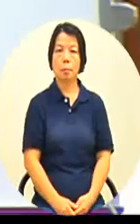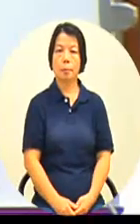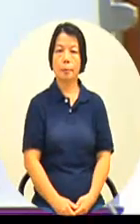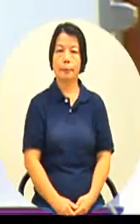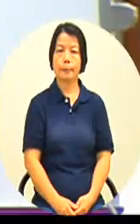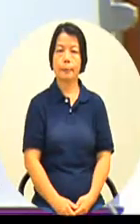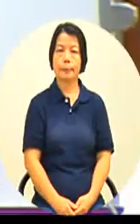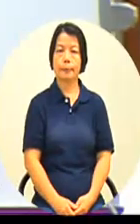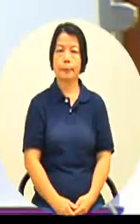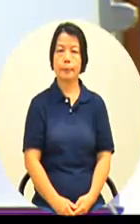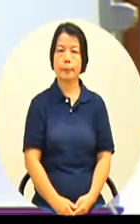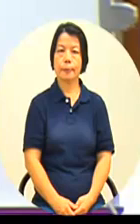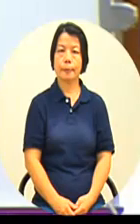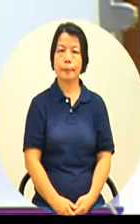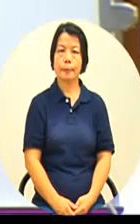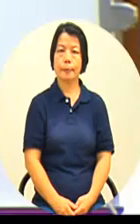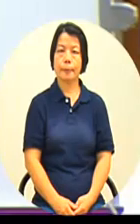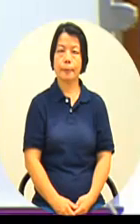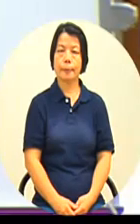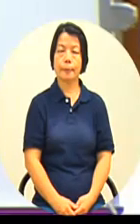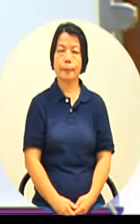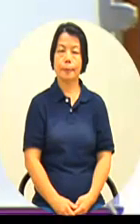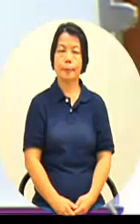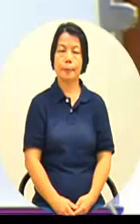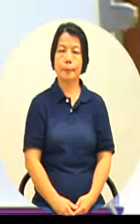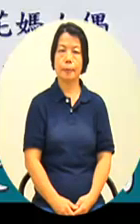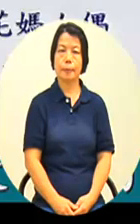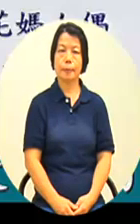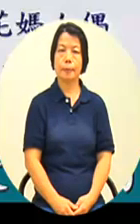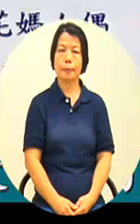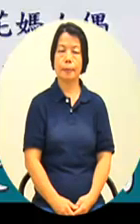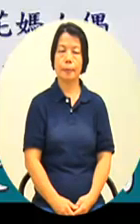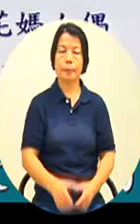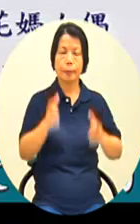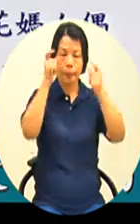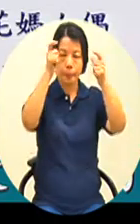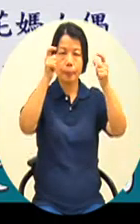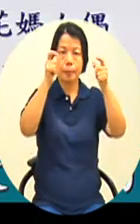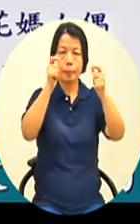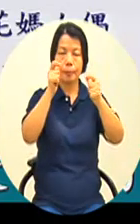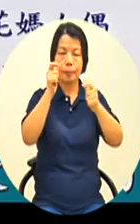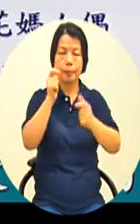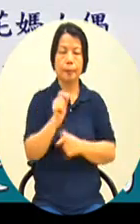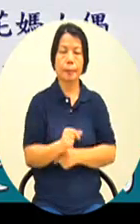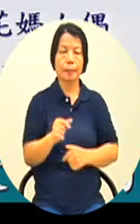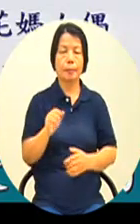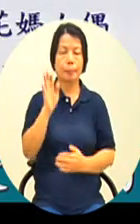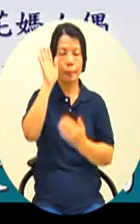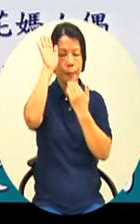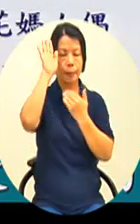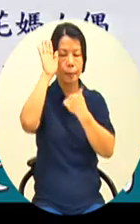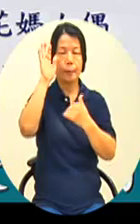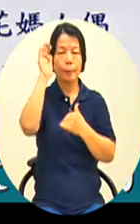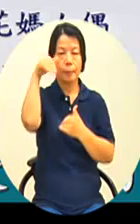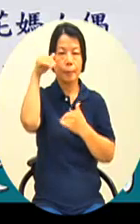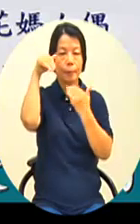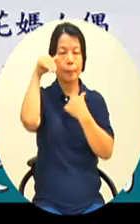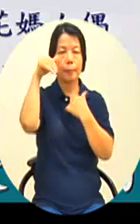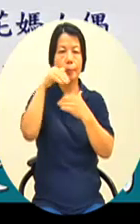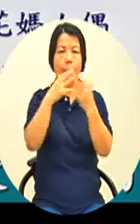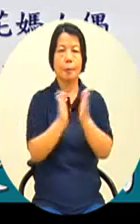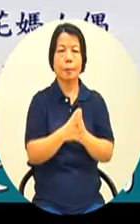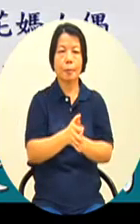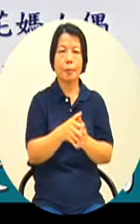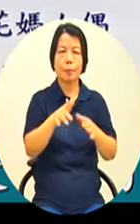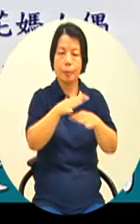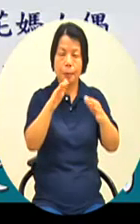哦，这个哈，哦，除了观光带一年哦，那你高雄熊这么已经算出来 PK 高雄熊，阿个花卖人哦，